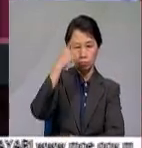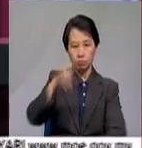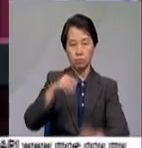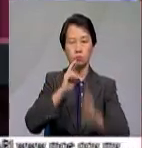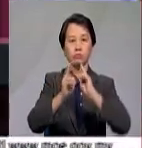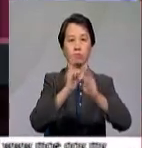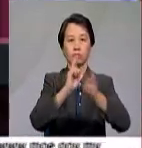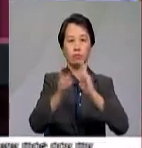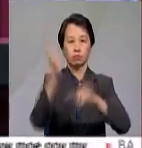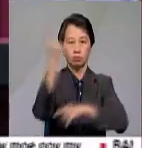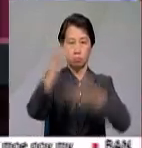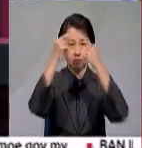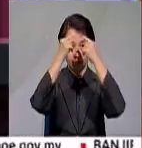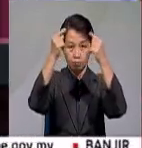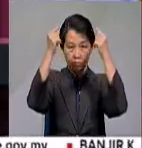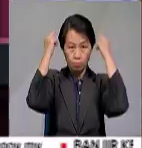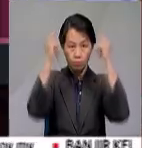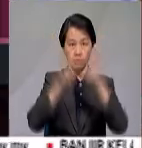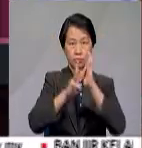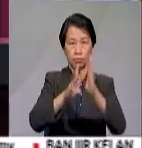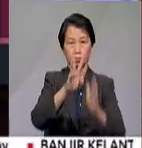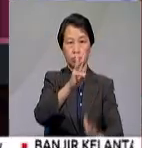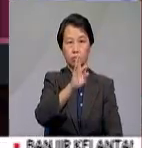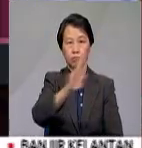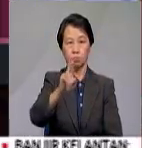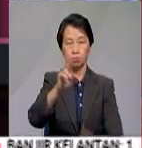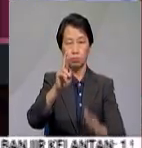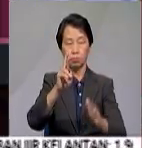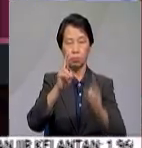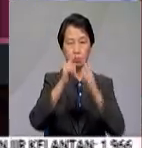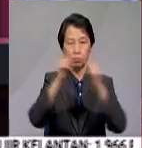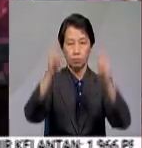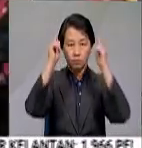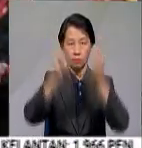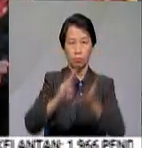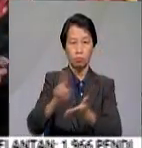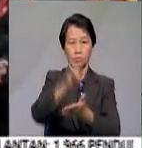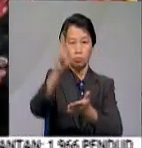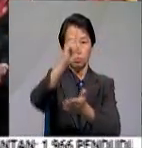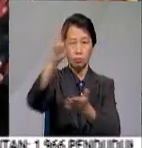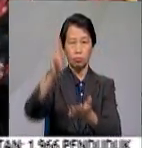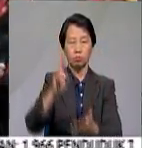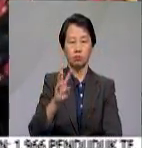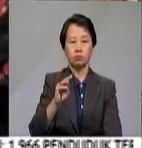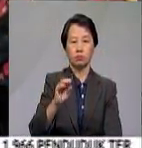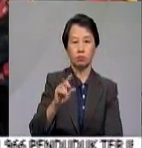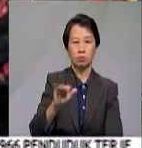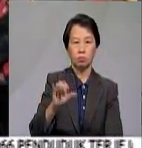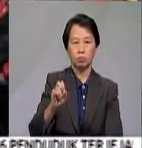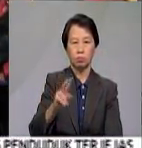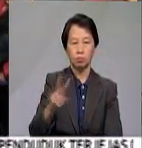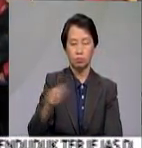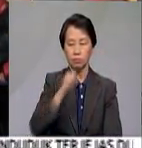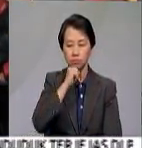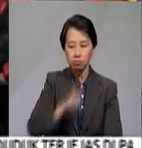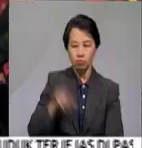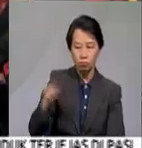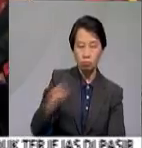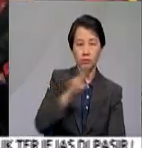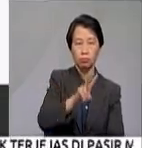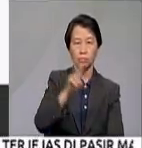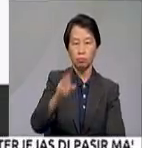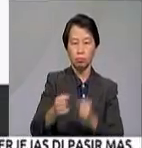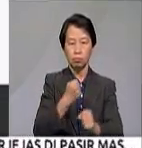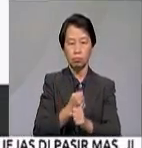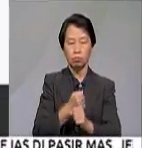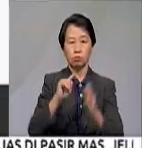memberi ucapan pada hari graduasinya mewakili 6,000 graduan Universiti Wisconsin-Madison. Gadis berusia 22 tahun ini